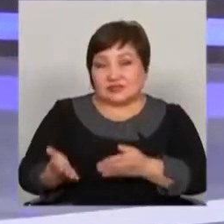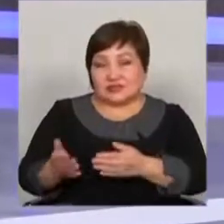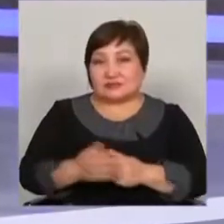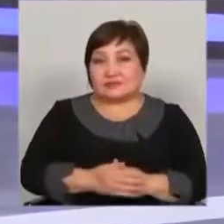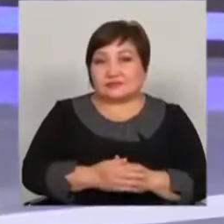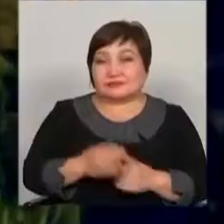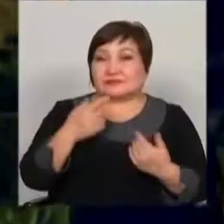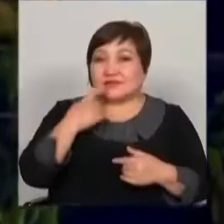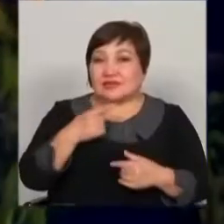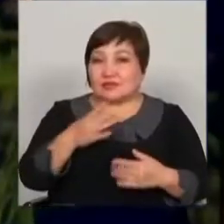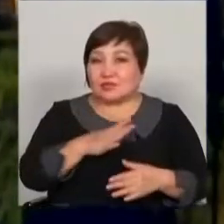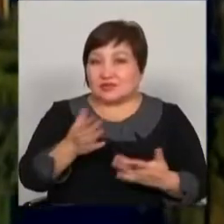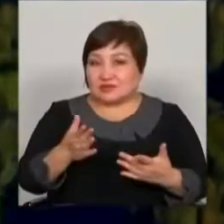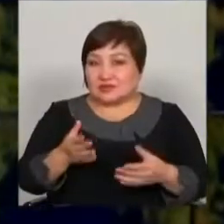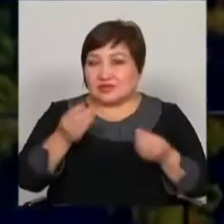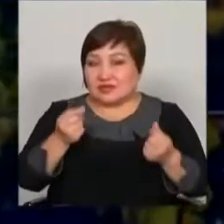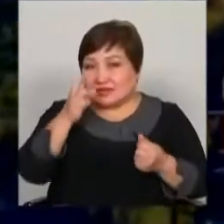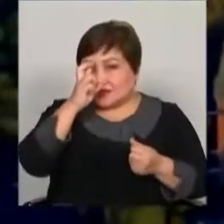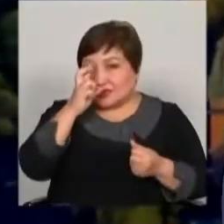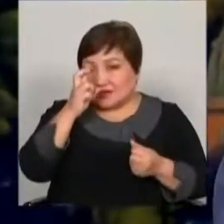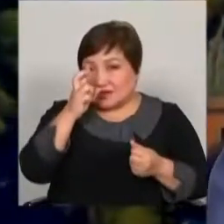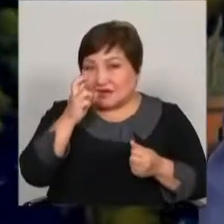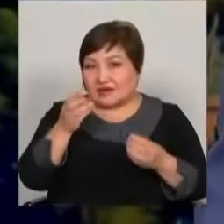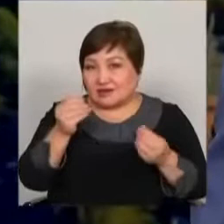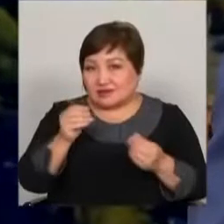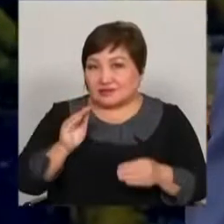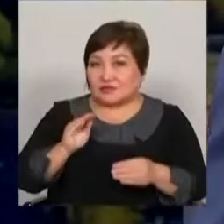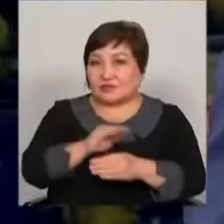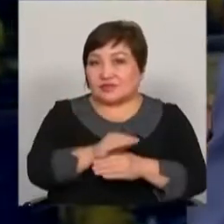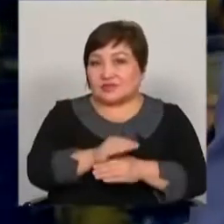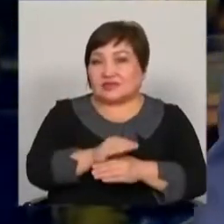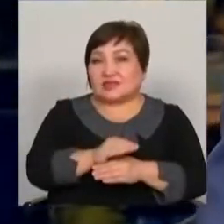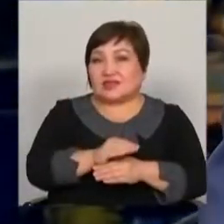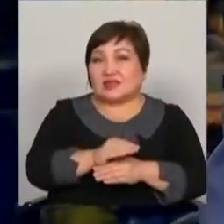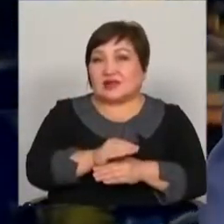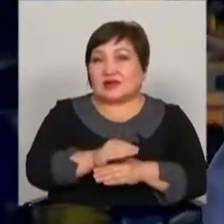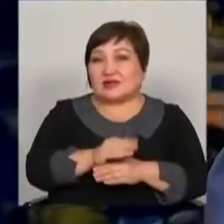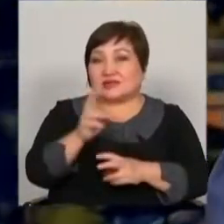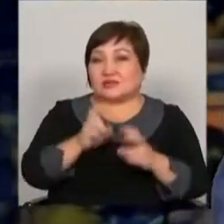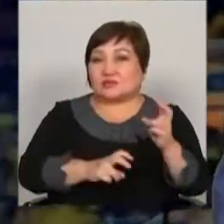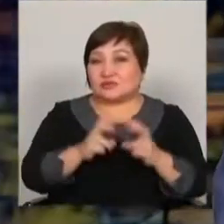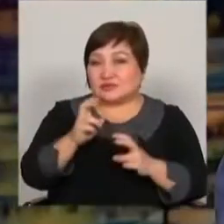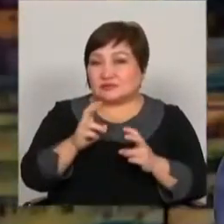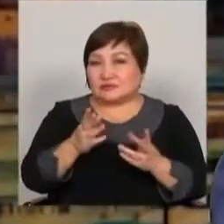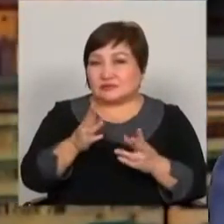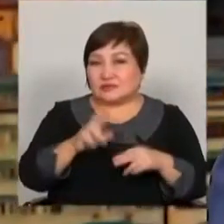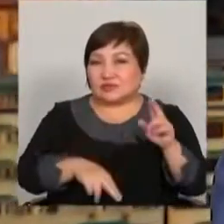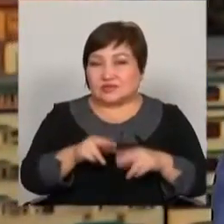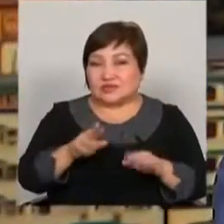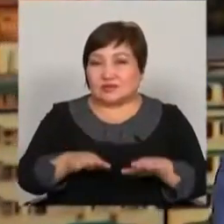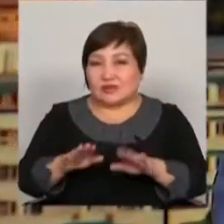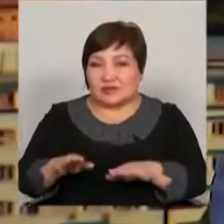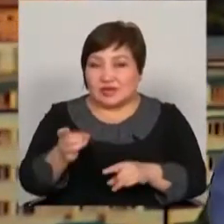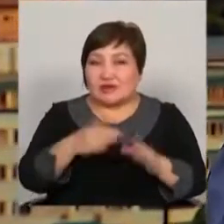қазынаға мол қаражат құйып жатқан өндіріс ошақтарының көбісі осы индустриалды аймақта орналасқан деп. Биыл 13%-ға жоғары